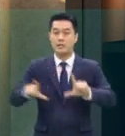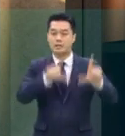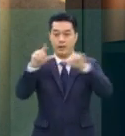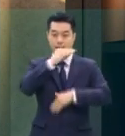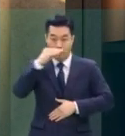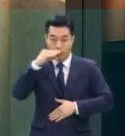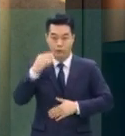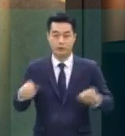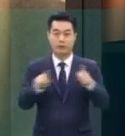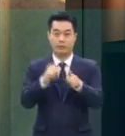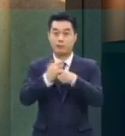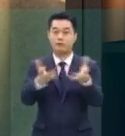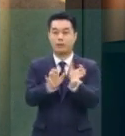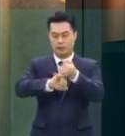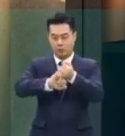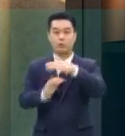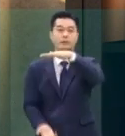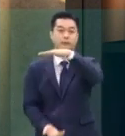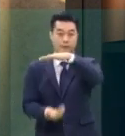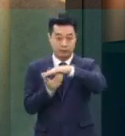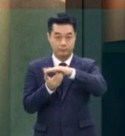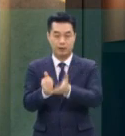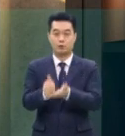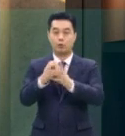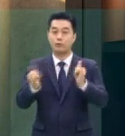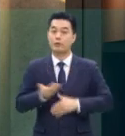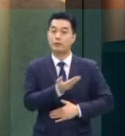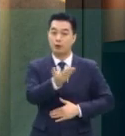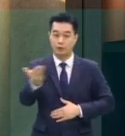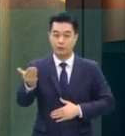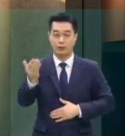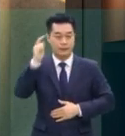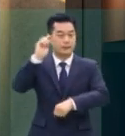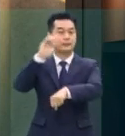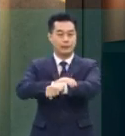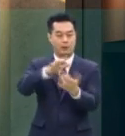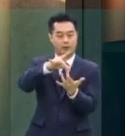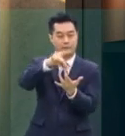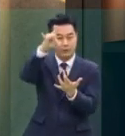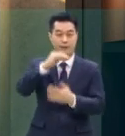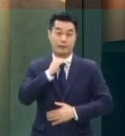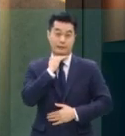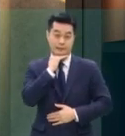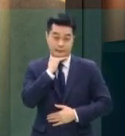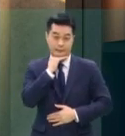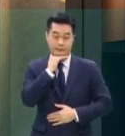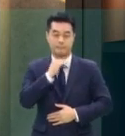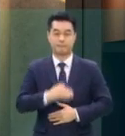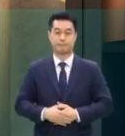더불어 민주당이 해내겠습니다 정정하는 국민 여러분의 현명한 선택을 기다리겠습니다